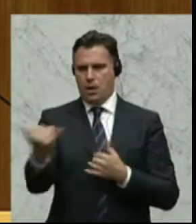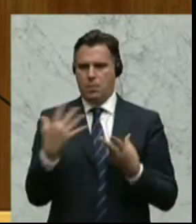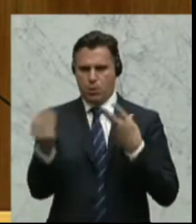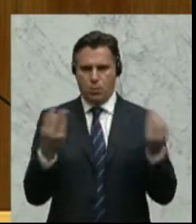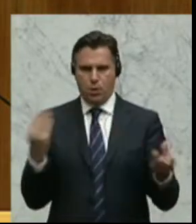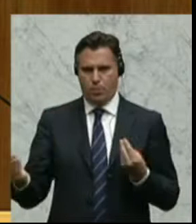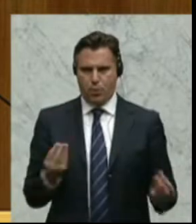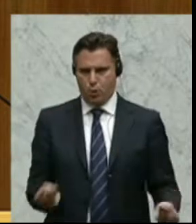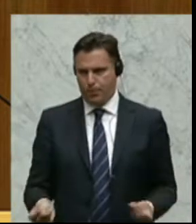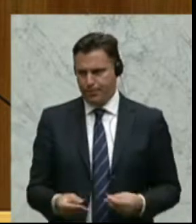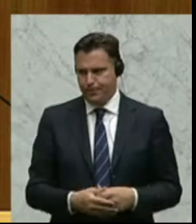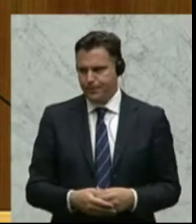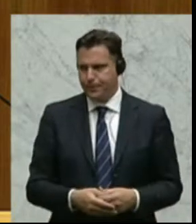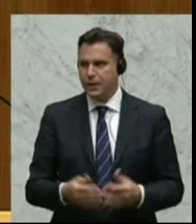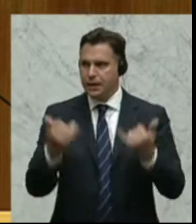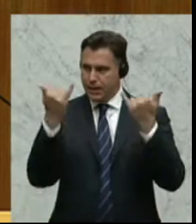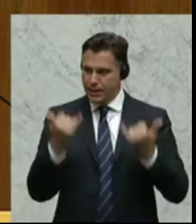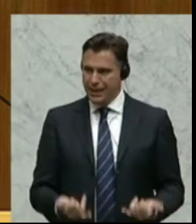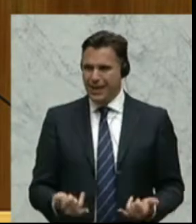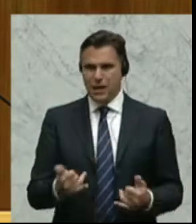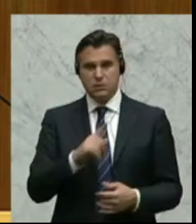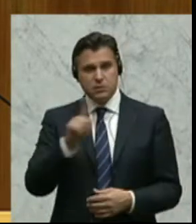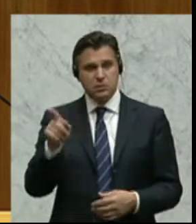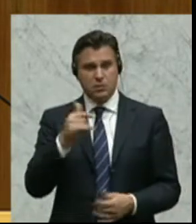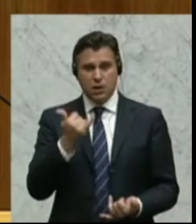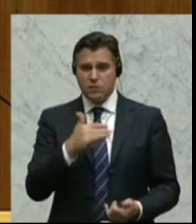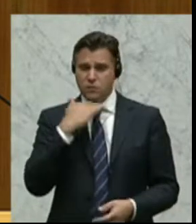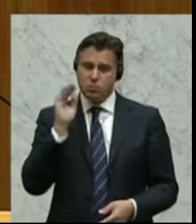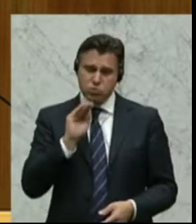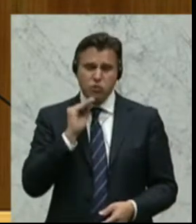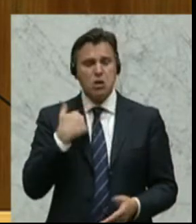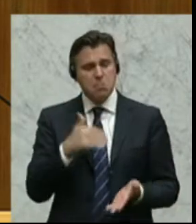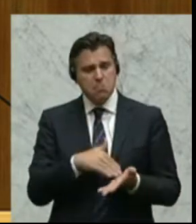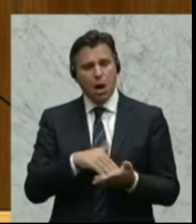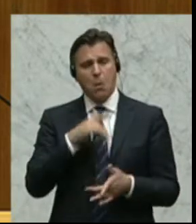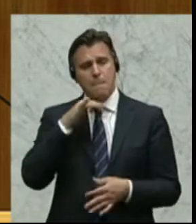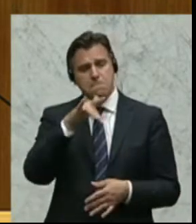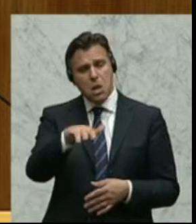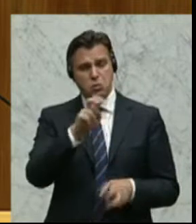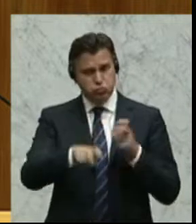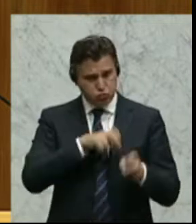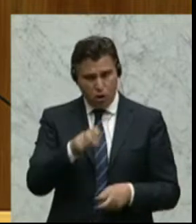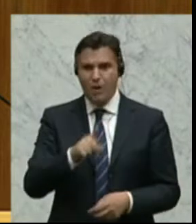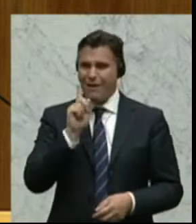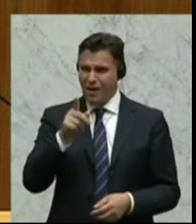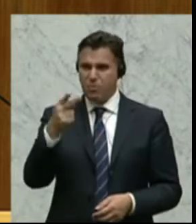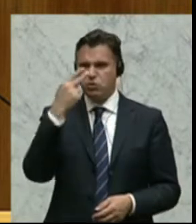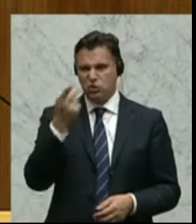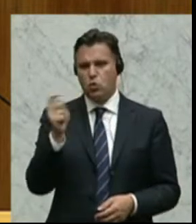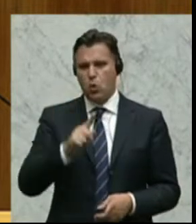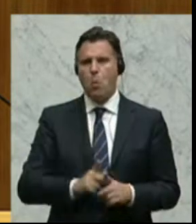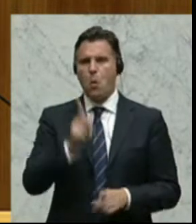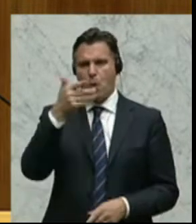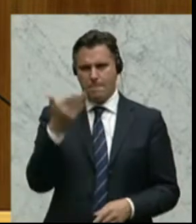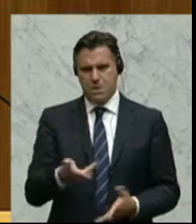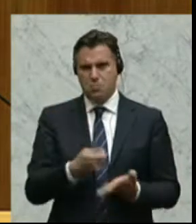Jene, die jetzt am lautesten nach der Millionärssteuer rufen, die werden mit den höheren Mietpreisen erstaunt